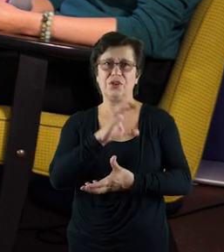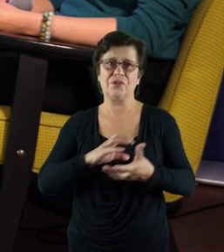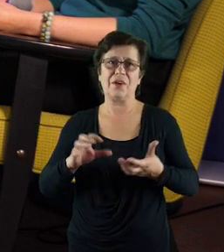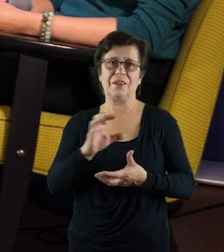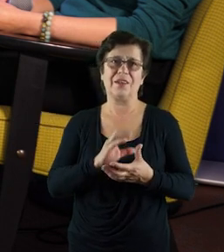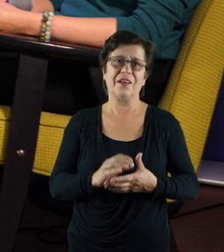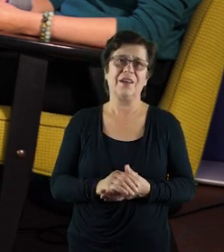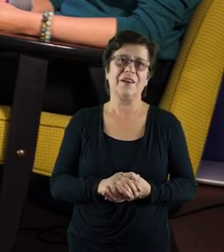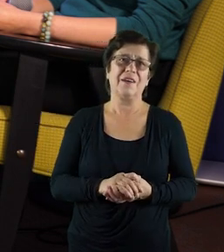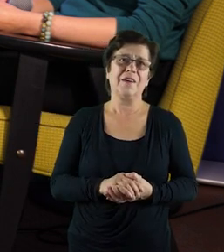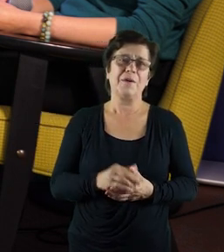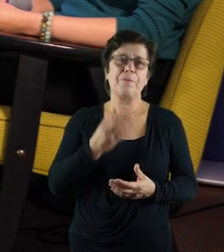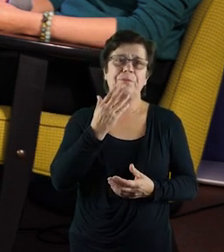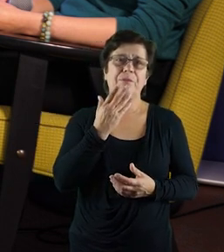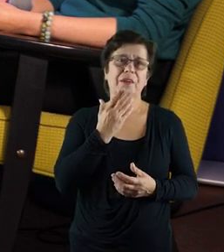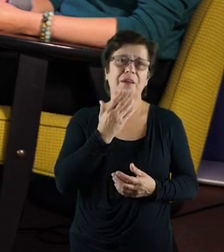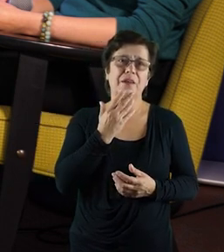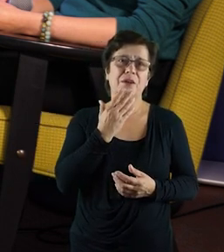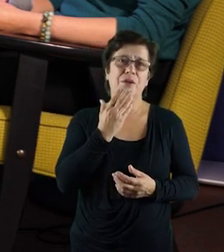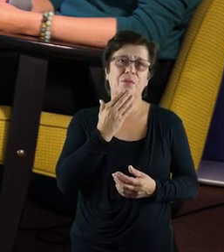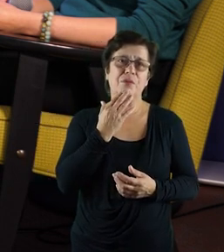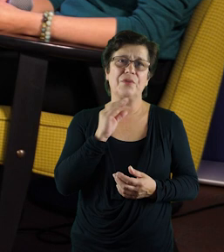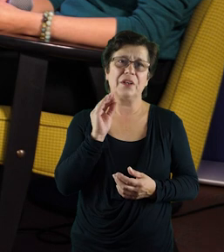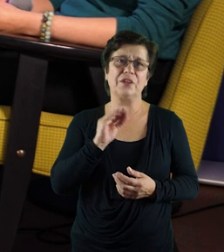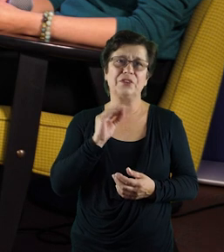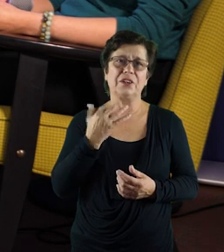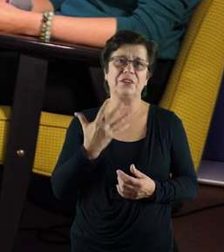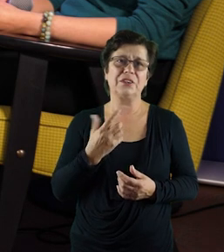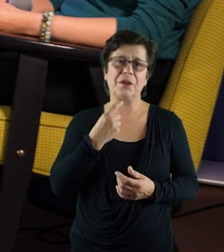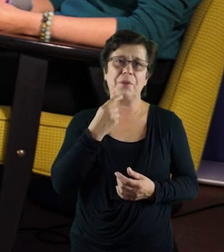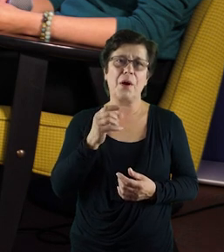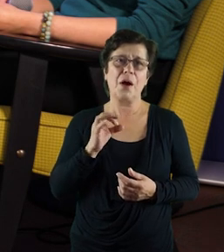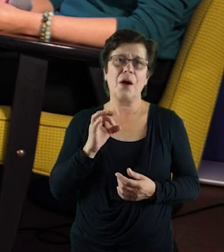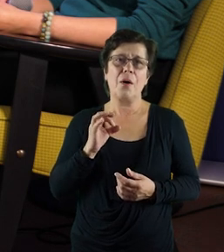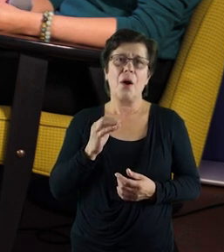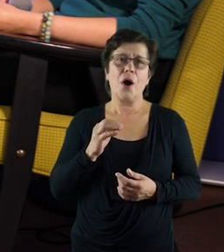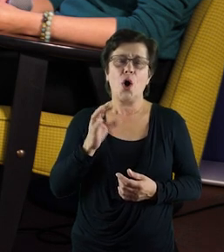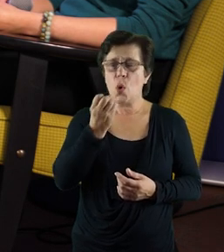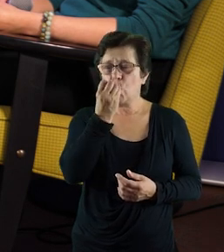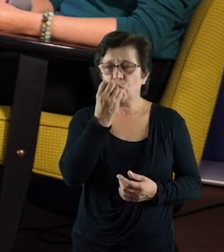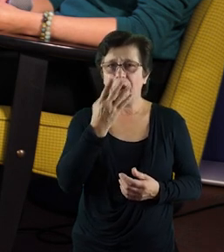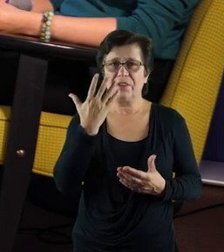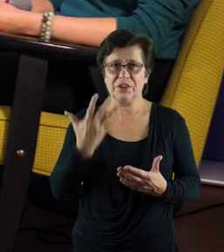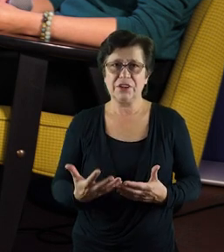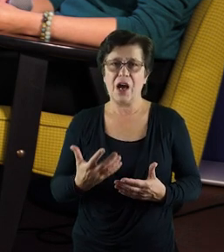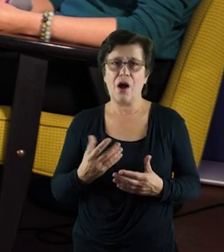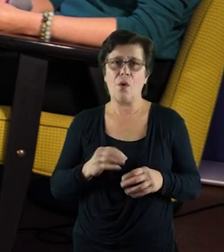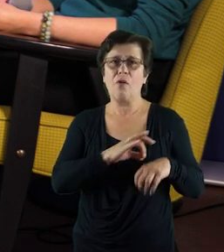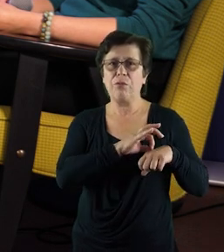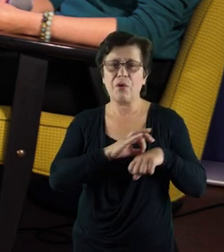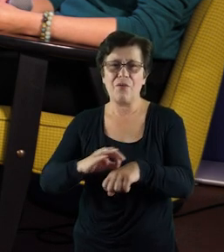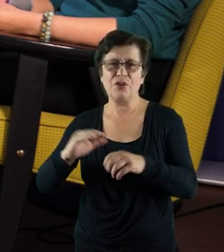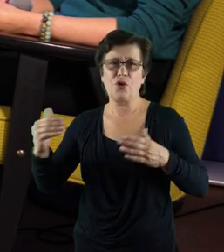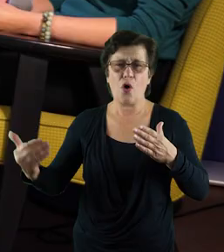trzeba go robić. Ale też mówiąc nowy ład, mam na myśli pewną estetykę, którą Różewicz chciał wprowadzić od nowa. Znaczy Różewicz stwierdził, że po